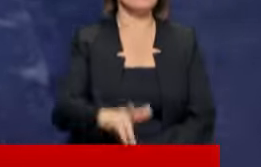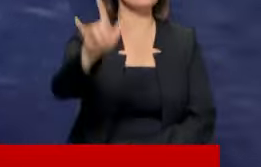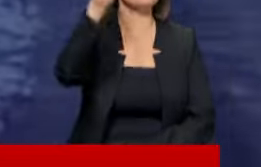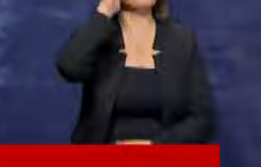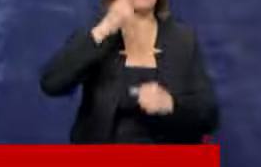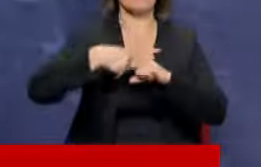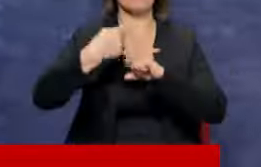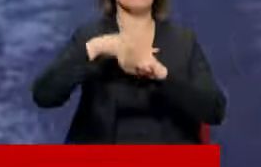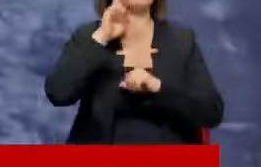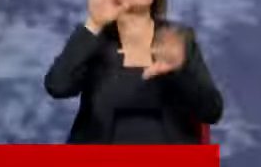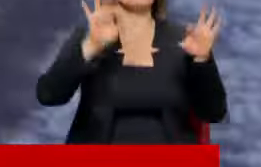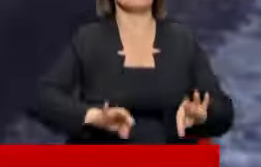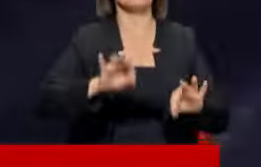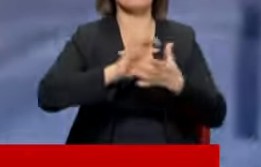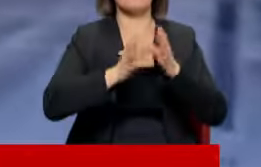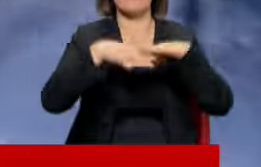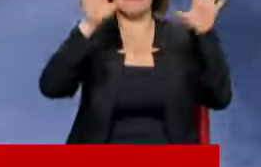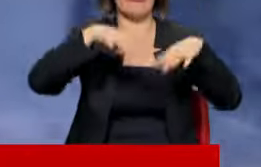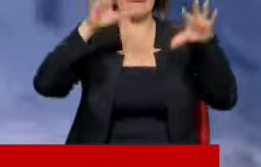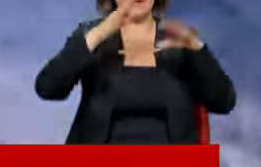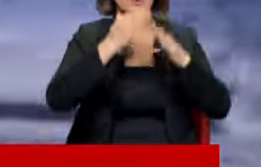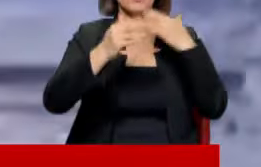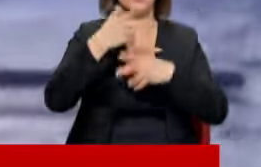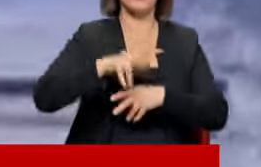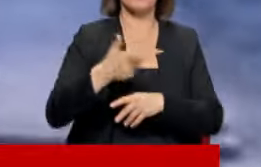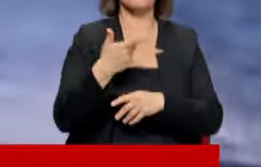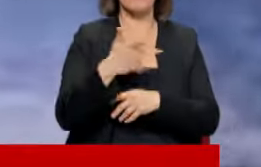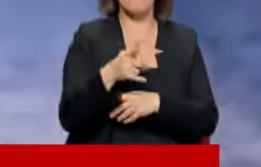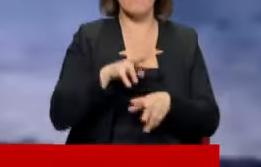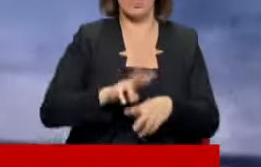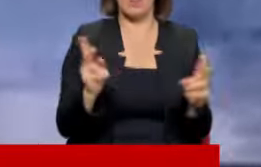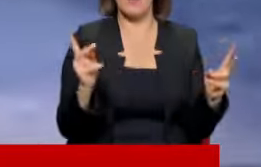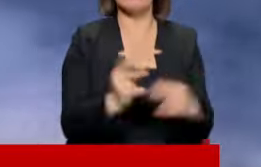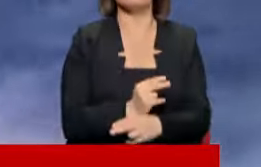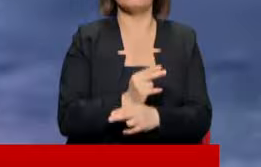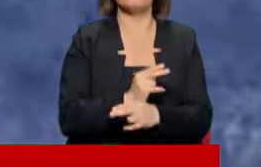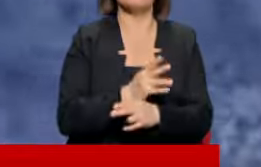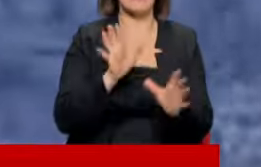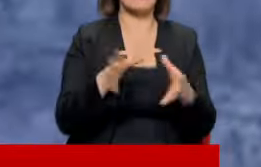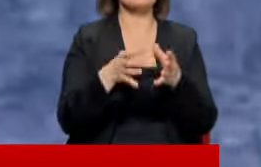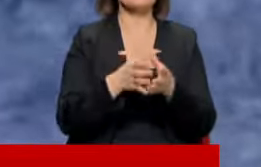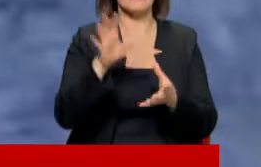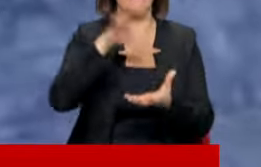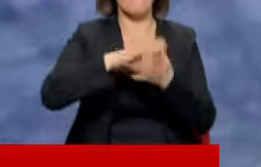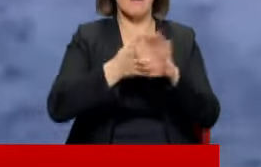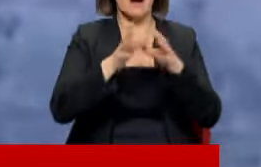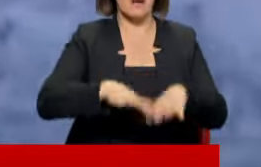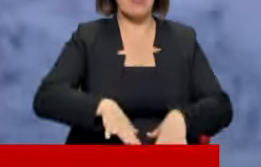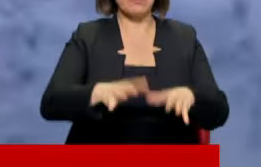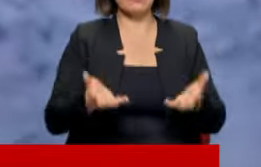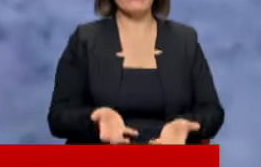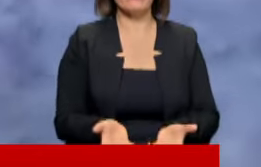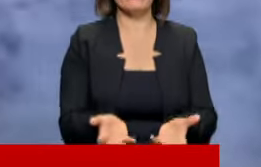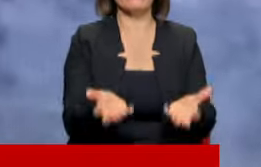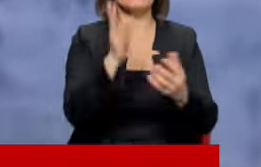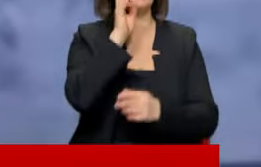Edirne'de hafta sonu başlayan kar yağışı yüksek kesimlerde köy yollarını kapattı. Ekipler biriken karı temizledi. Her an yeniden bastıracak